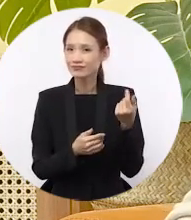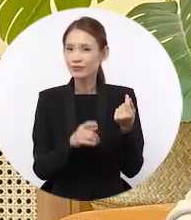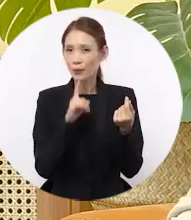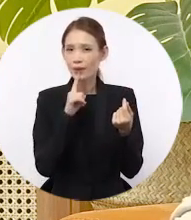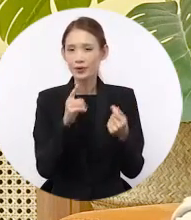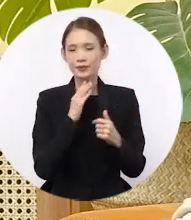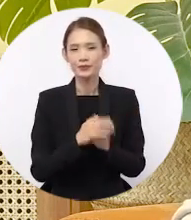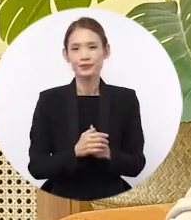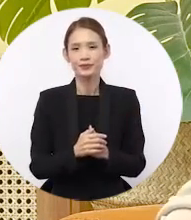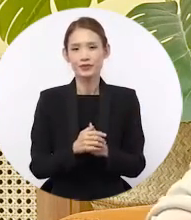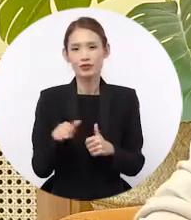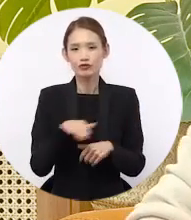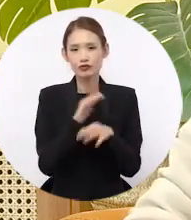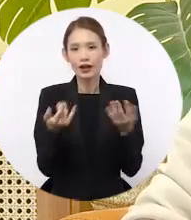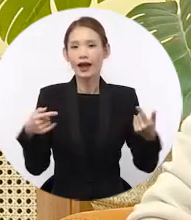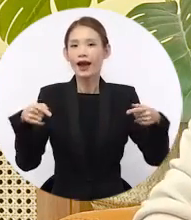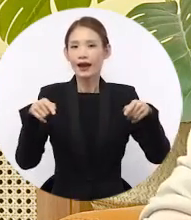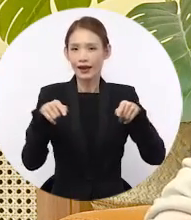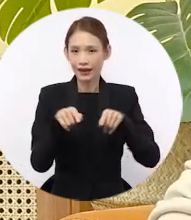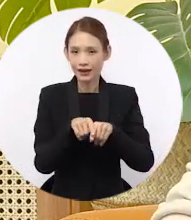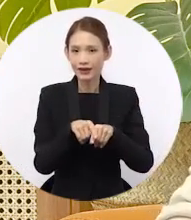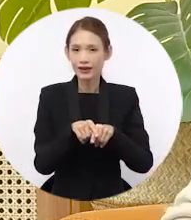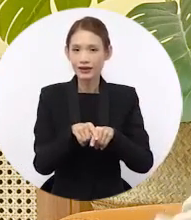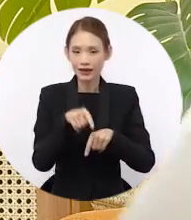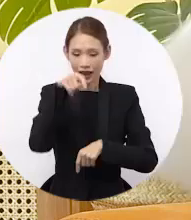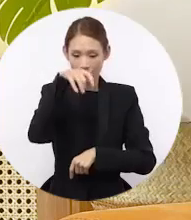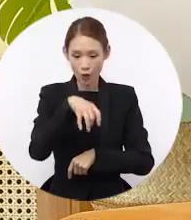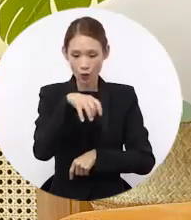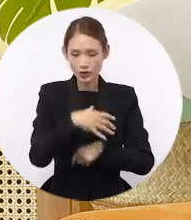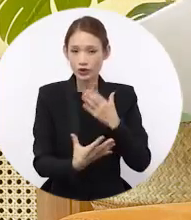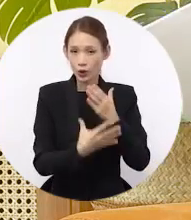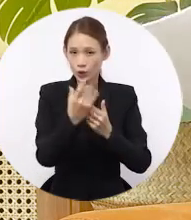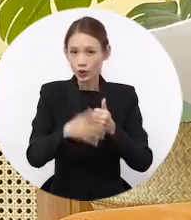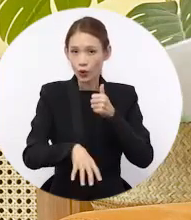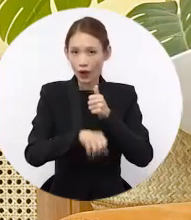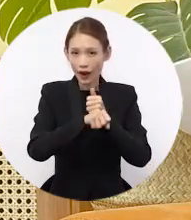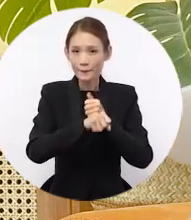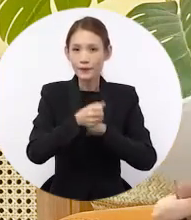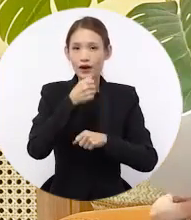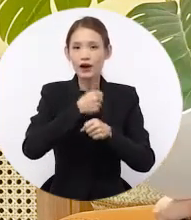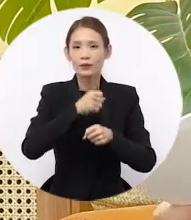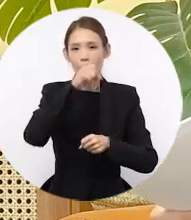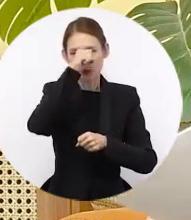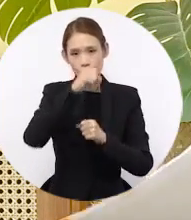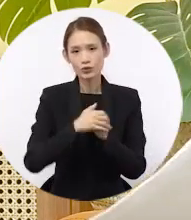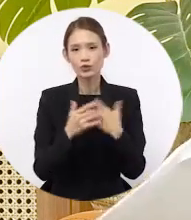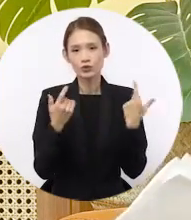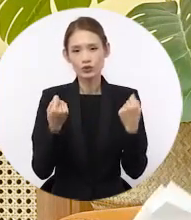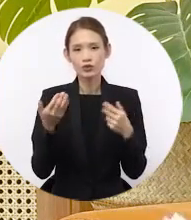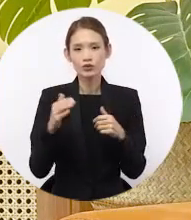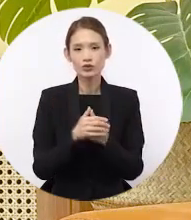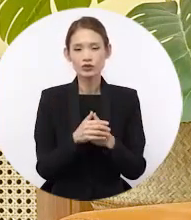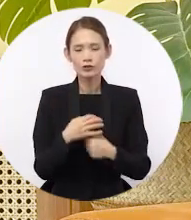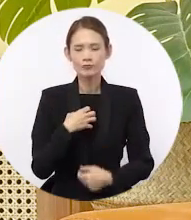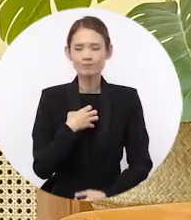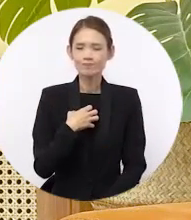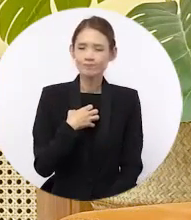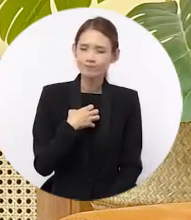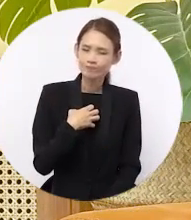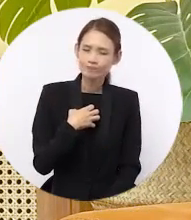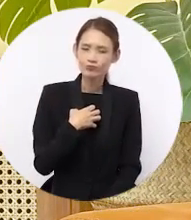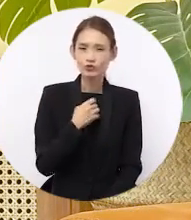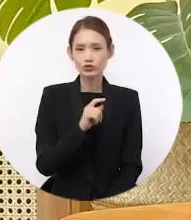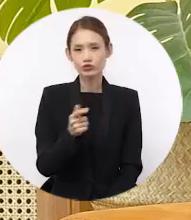근데 맞는 말이에요. 진짜로 일단 우리가 같이 사실 한 곳에서 그런 시스템이 될 수 있다면 너무 좋을 것 같아요 저도. 근데 살짝